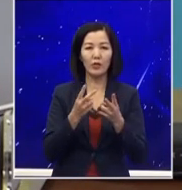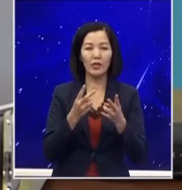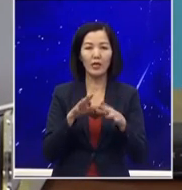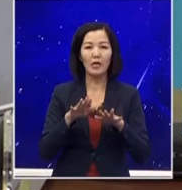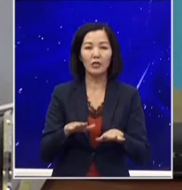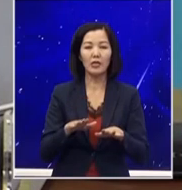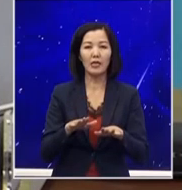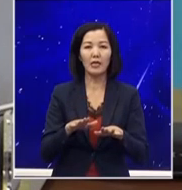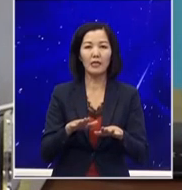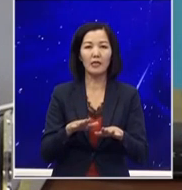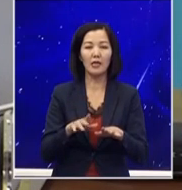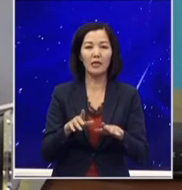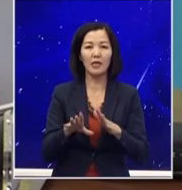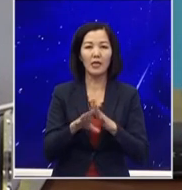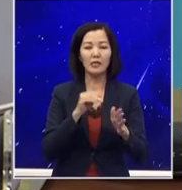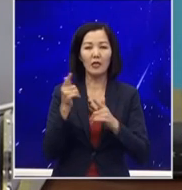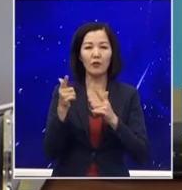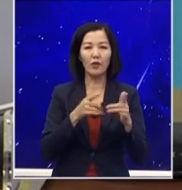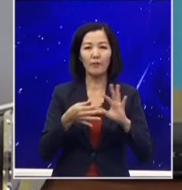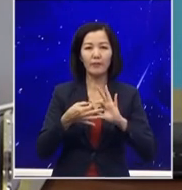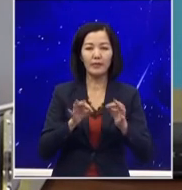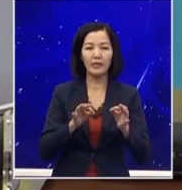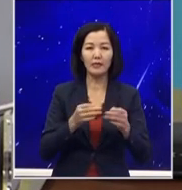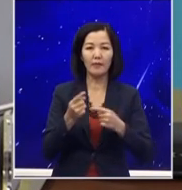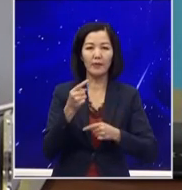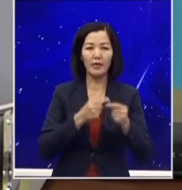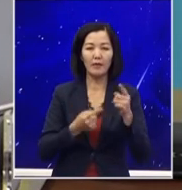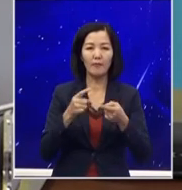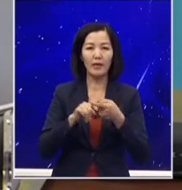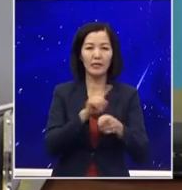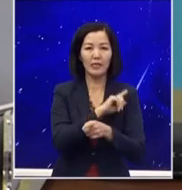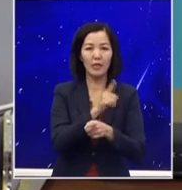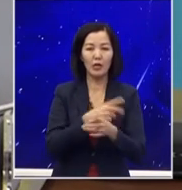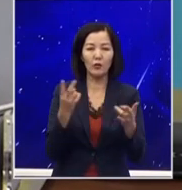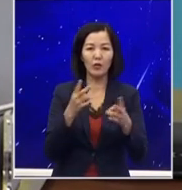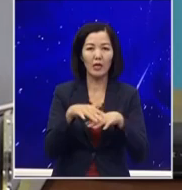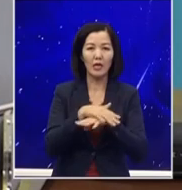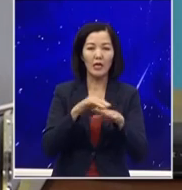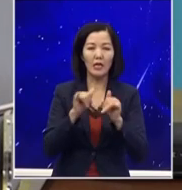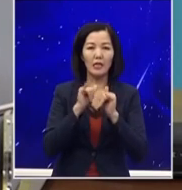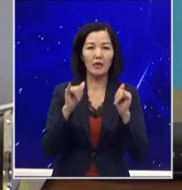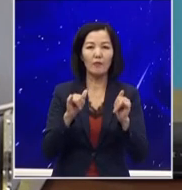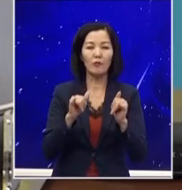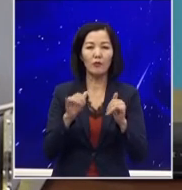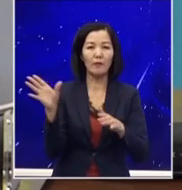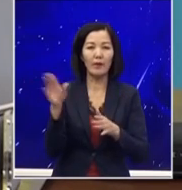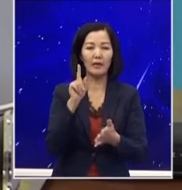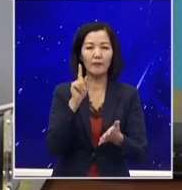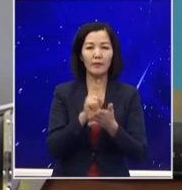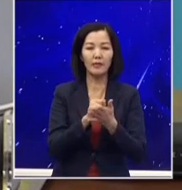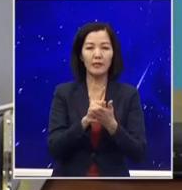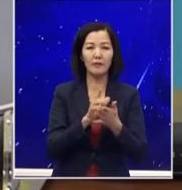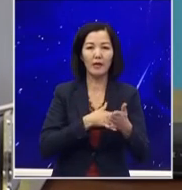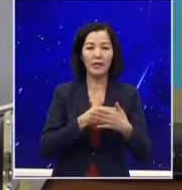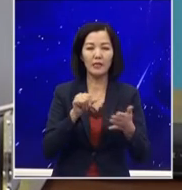Жергілікті жерде сайлауға дайындық жұмыстарын пысықтап, кері байланысты нығайтыңыздар. Ел даму жолындағы ортақ мүддеге бір